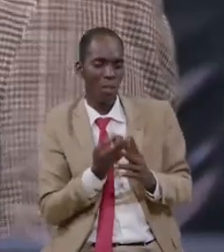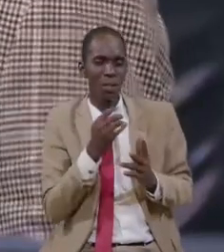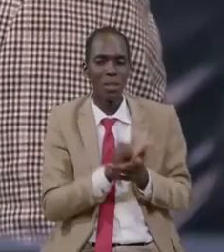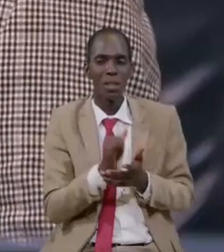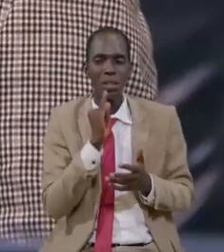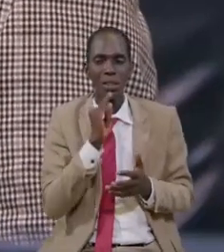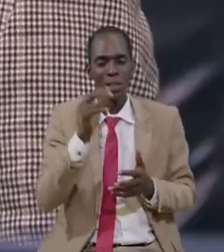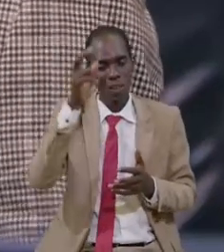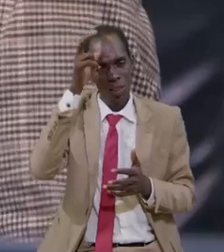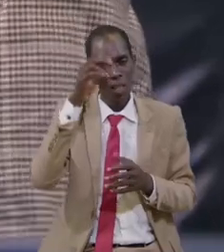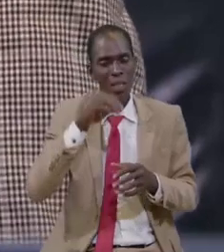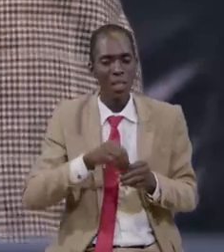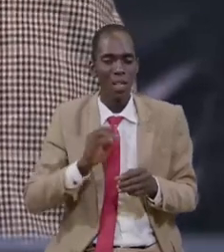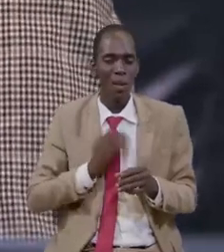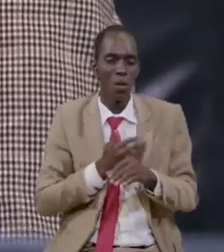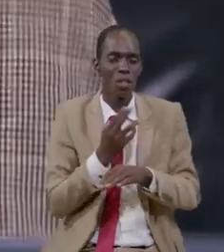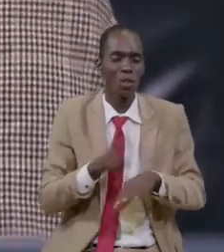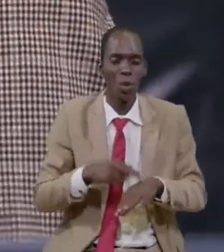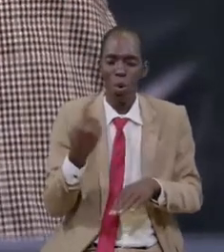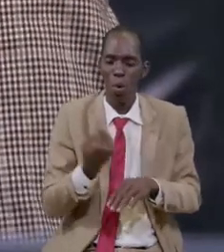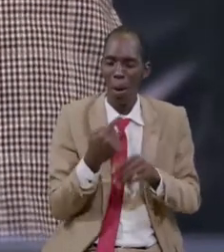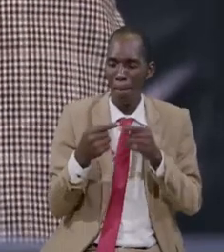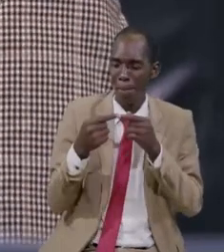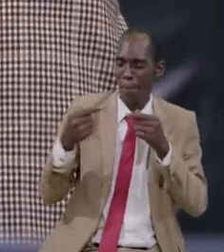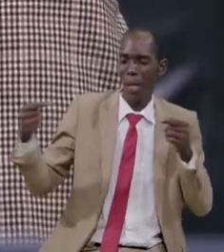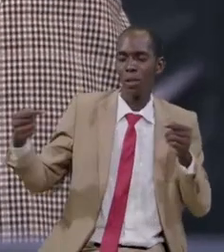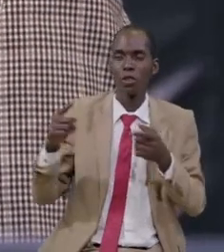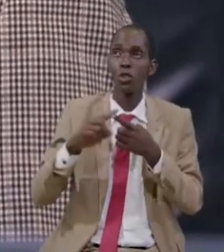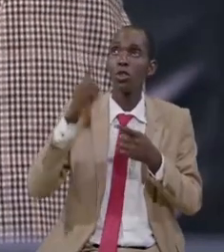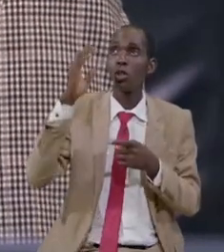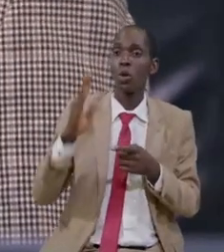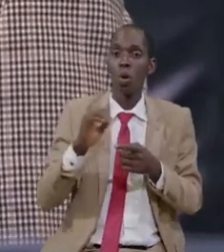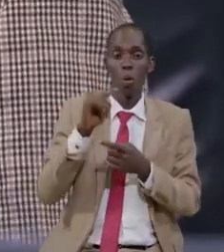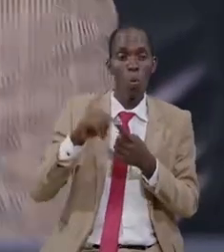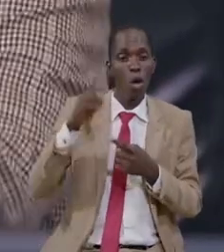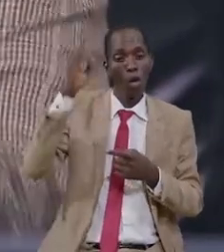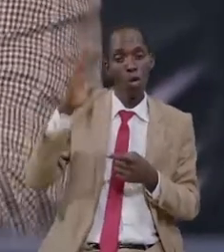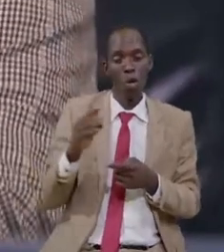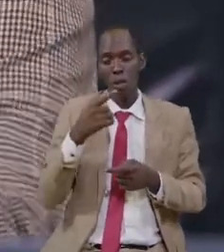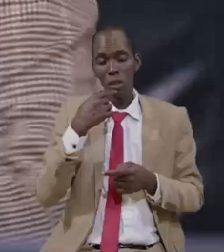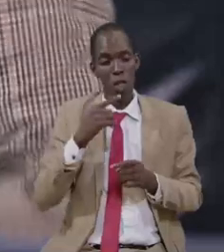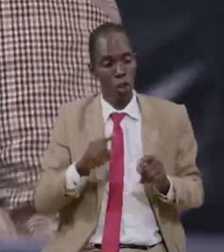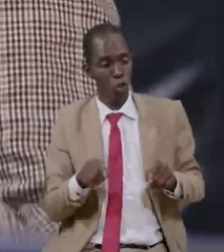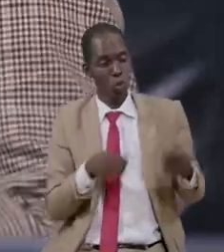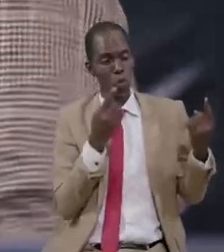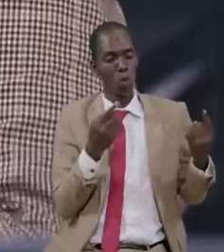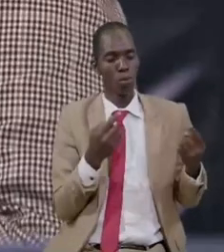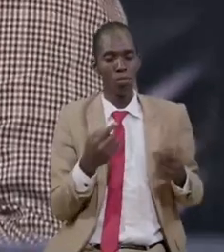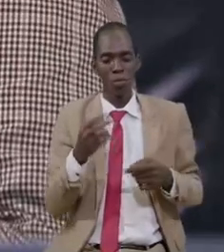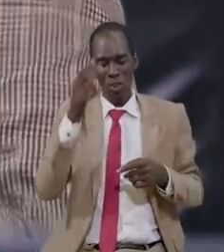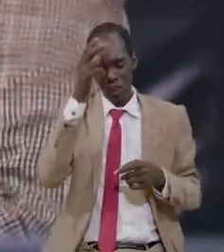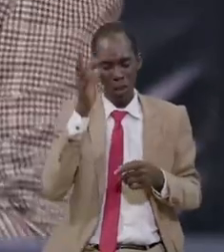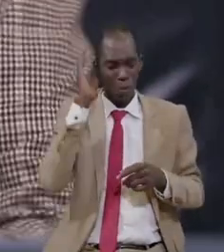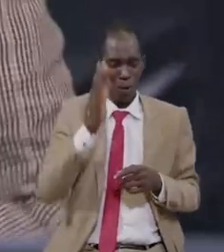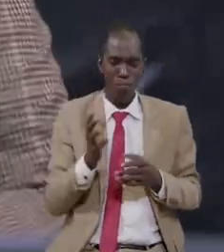nature, l'opposition à Dieu. Quand Dieu dit va, je n'irai pas. Ça, c'est Satan